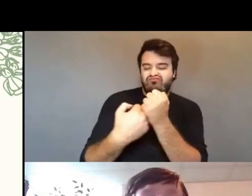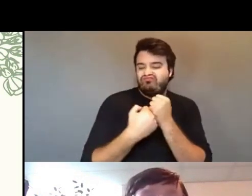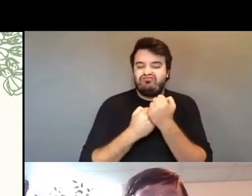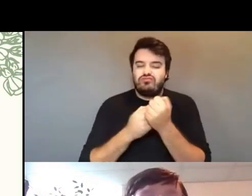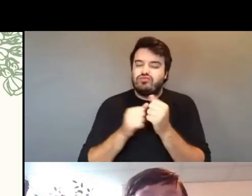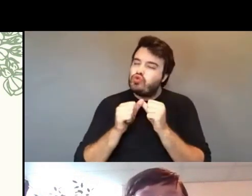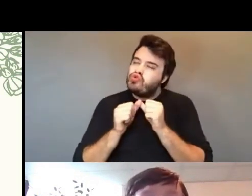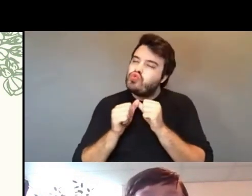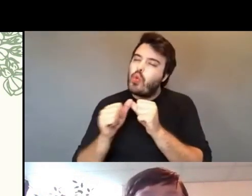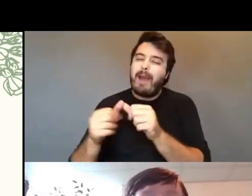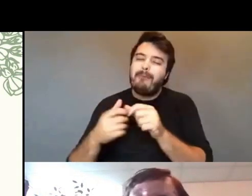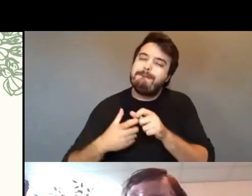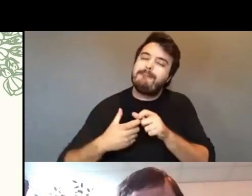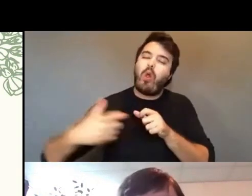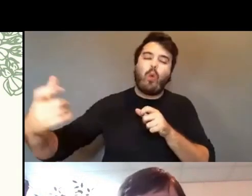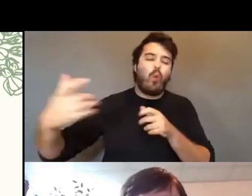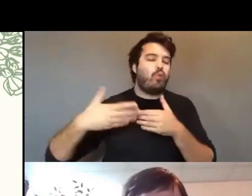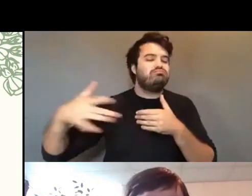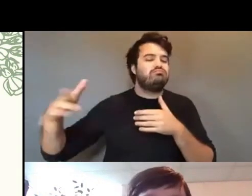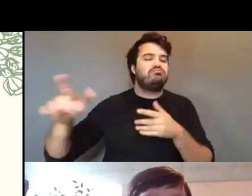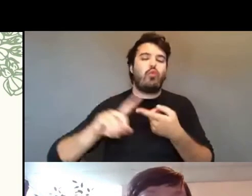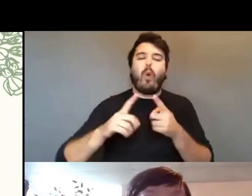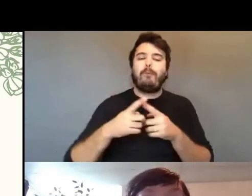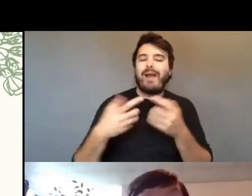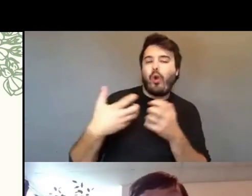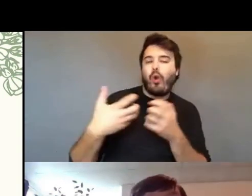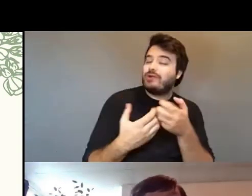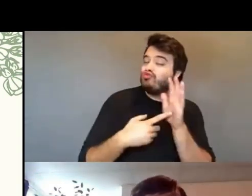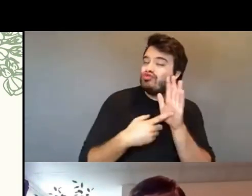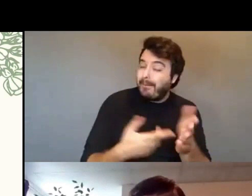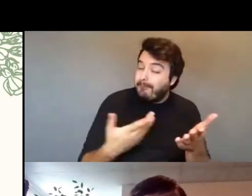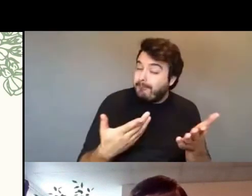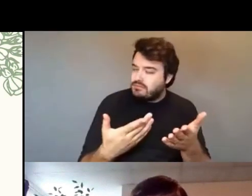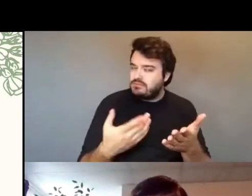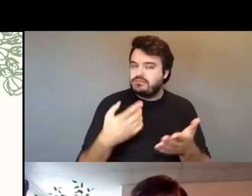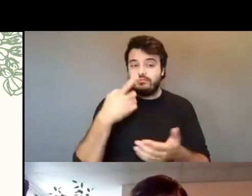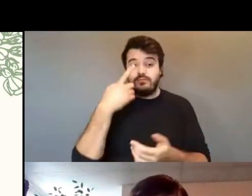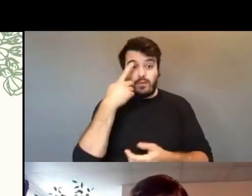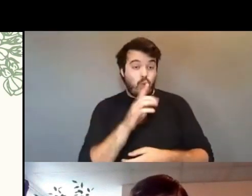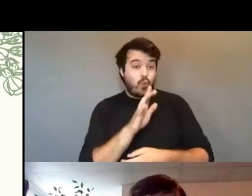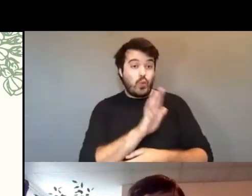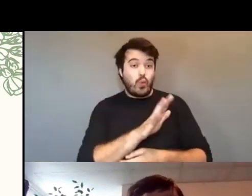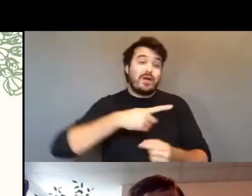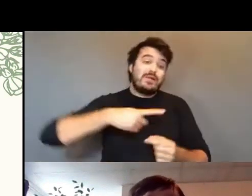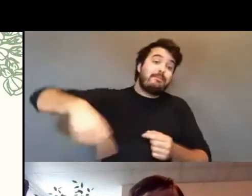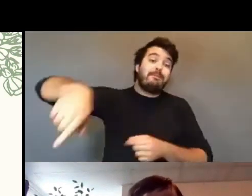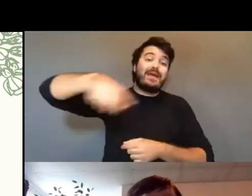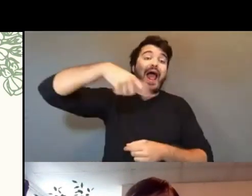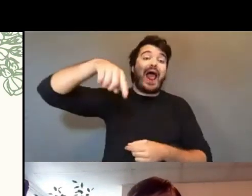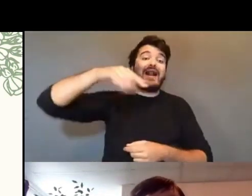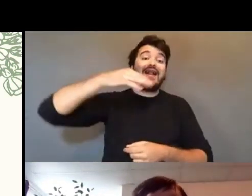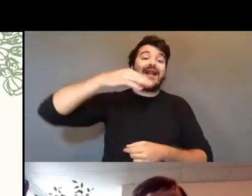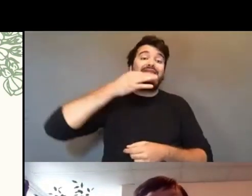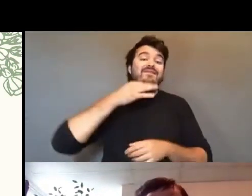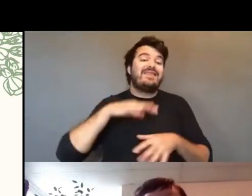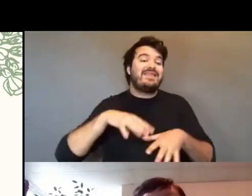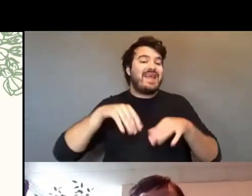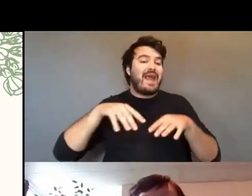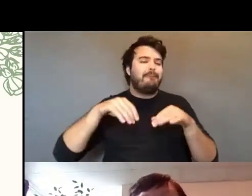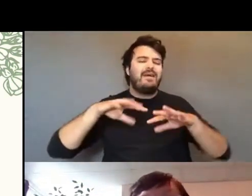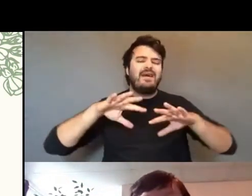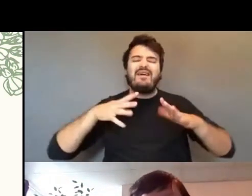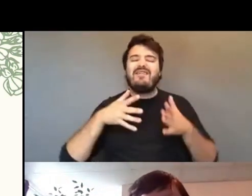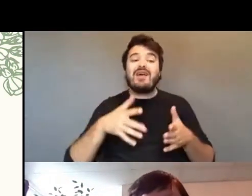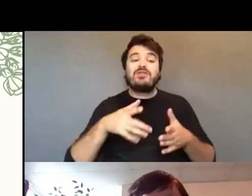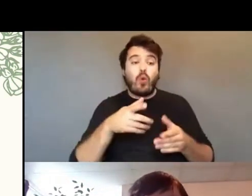durable. Donc, on va penser à du compagnonnage, par exemple. Pour le cas de la spirale des fines herbes, la façon que les fines